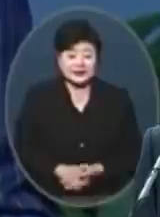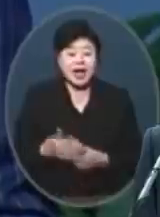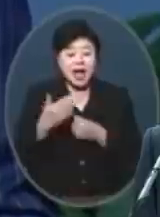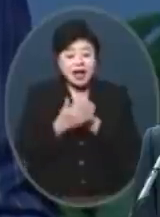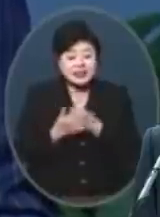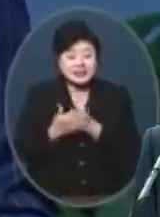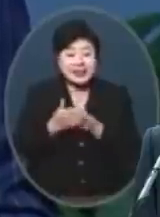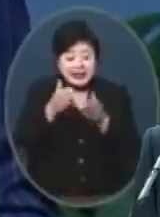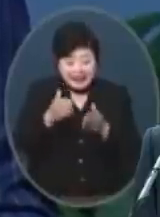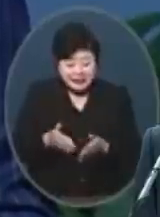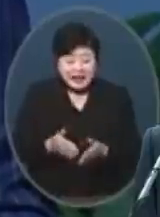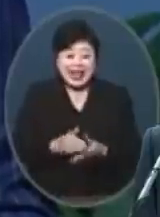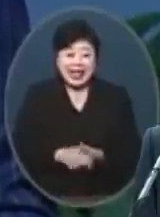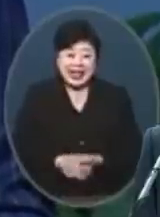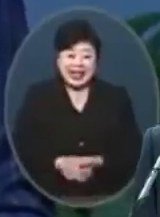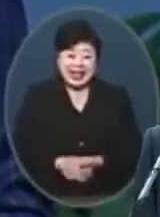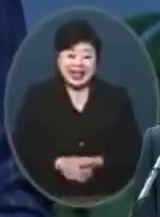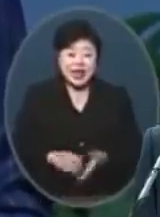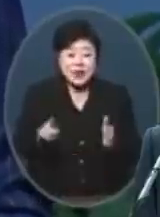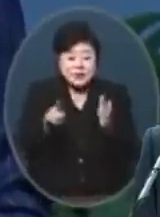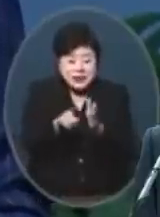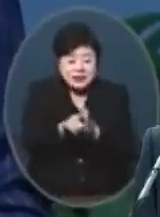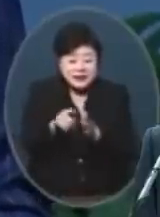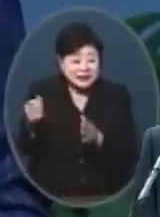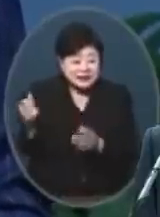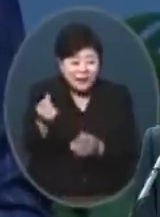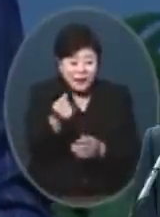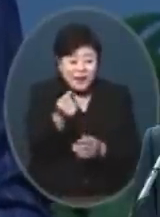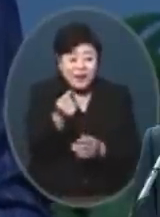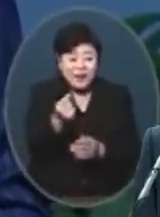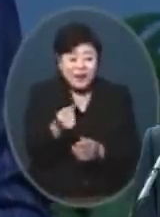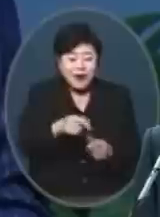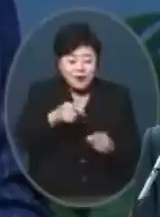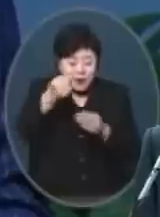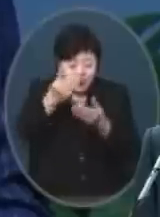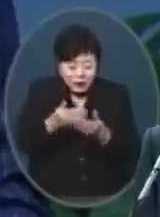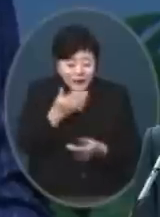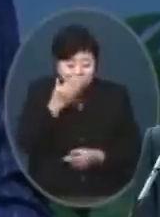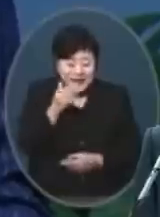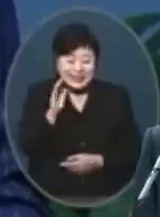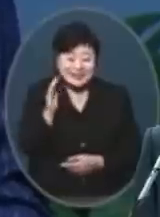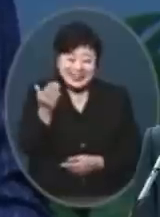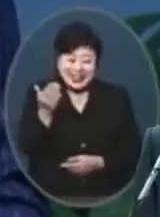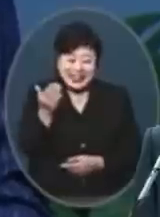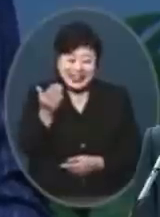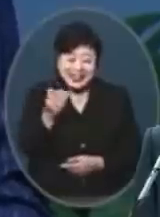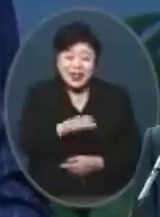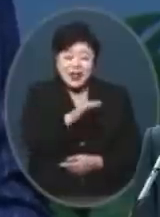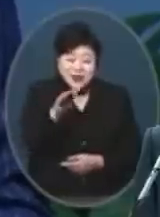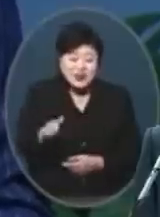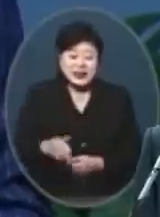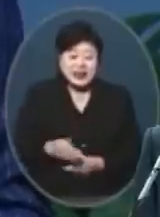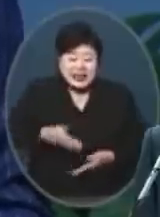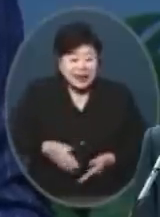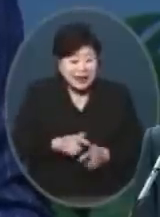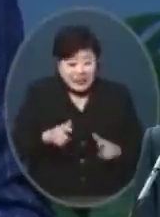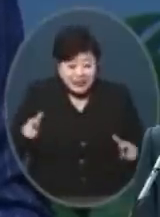은혜로 말미암아 믿음으로 구원을 얻으니 이것이 우리에게 나온 것이